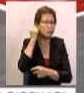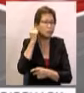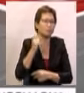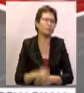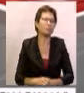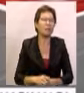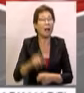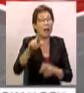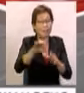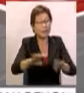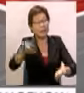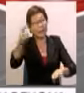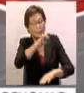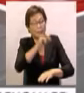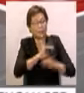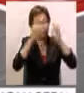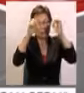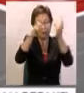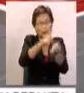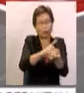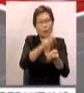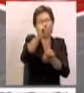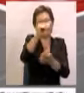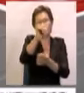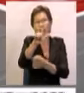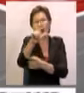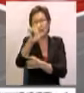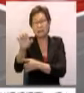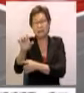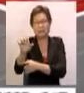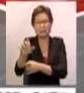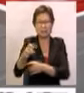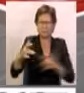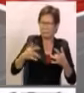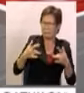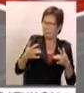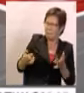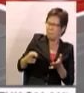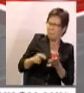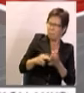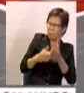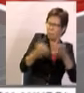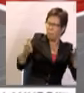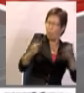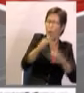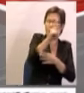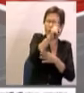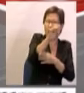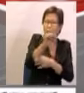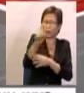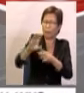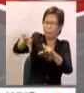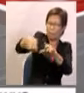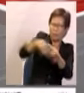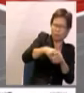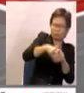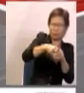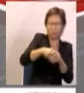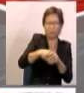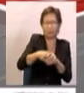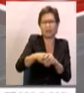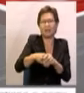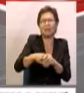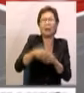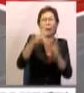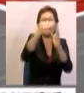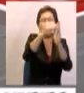Dalam perkembangan lain, Menteri Pendidikan Dr. Mazli Malik menafikan laporan media yang skandal 1MDB bakal dimasukkan dalam silibus